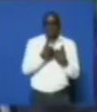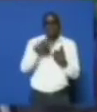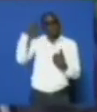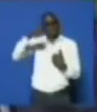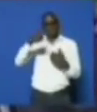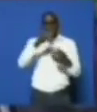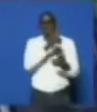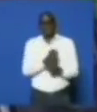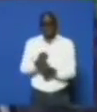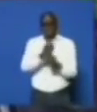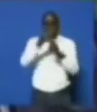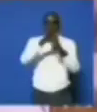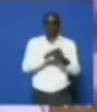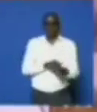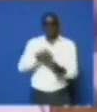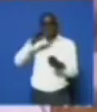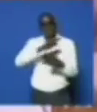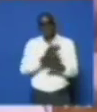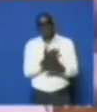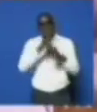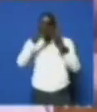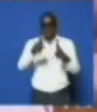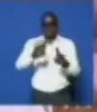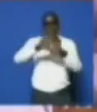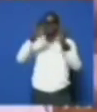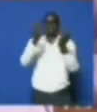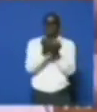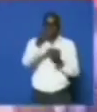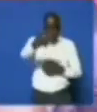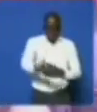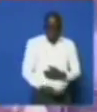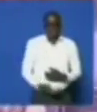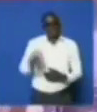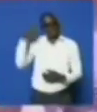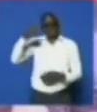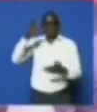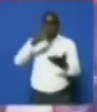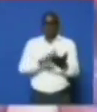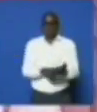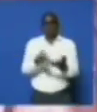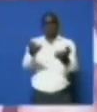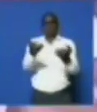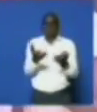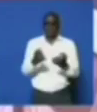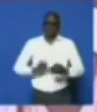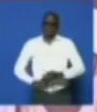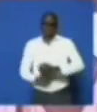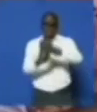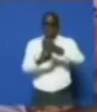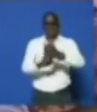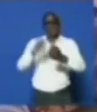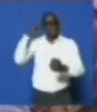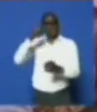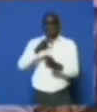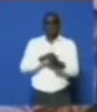pacifique on s'est réfugiés et la communauté d'accueil châteaux bouffés x le besoin de sécurité et la rareté des ressources